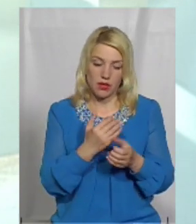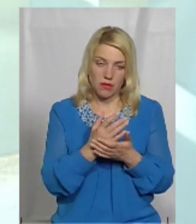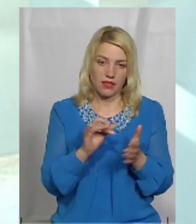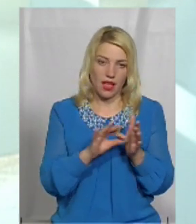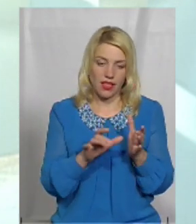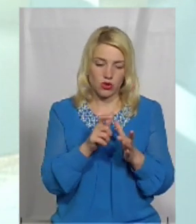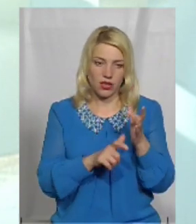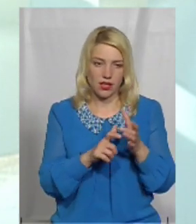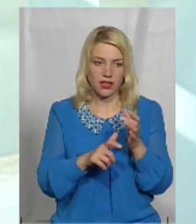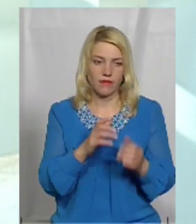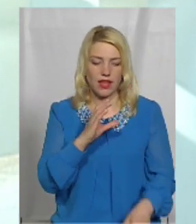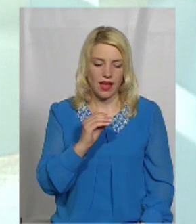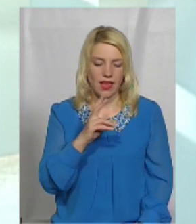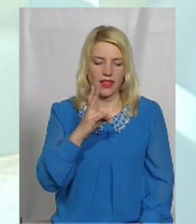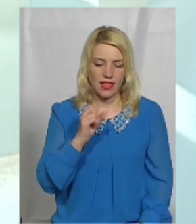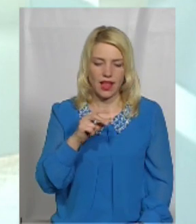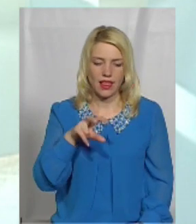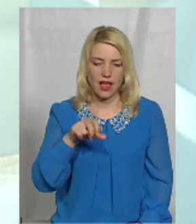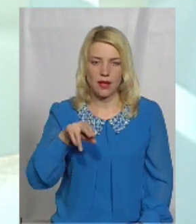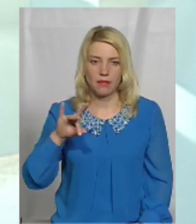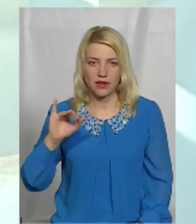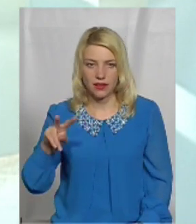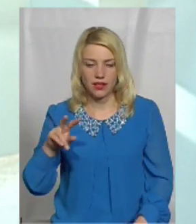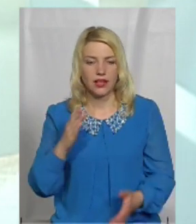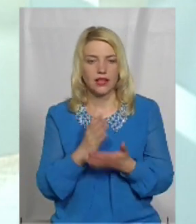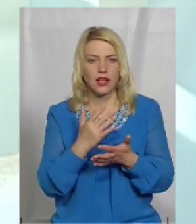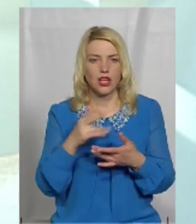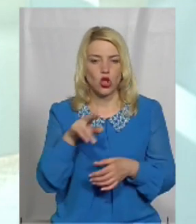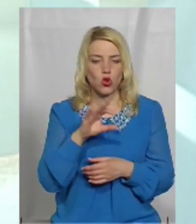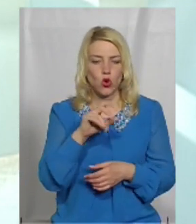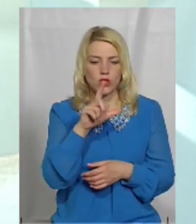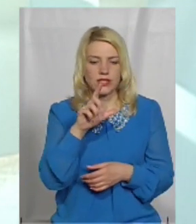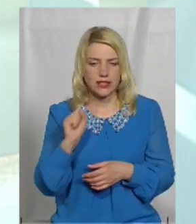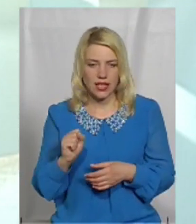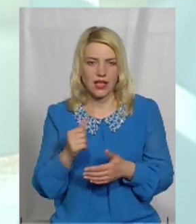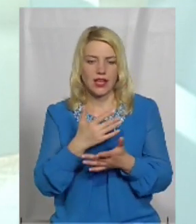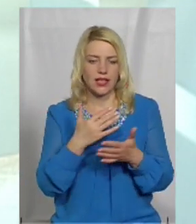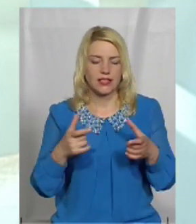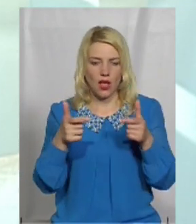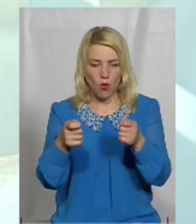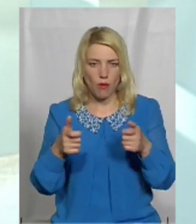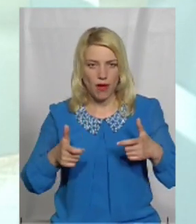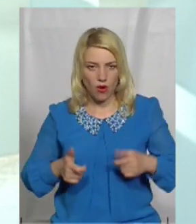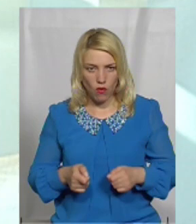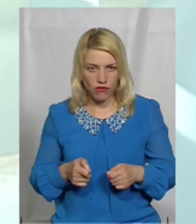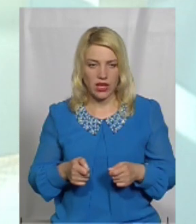електронний рецепт на препарат Енелапріл. Він буває різного дозування, різної кількості упаковки. І